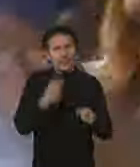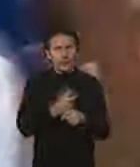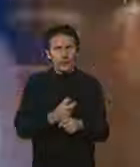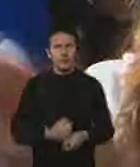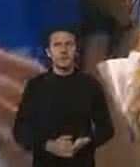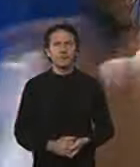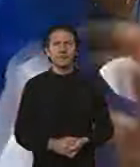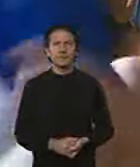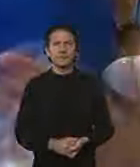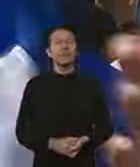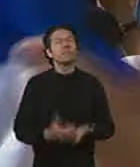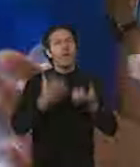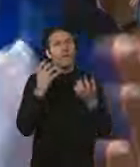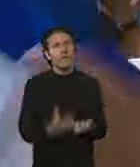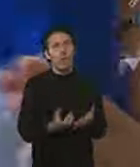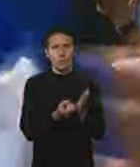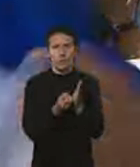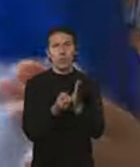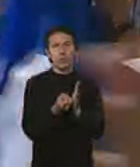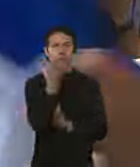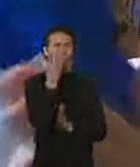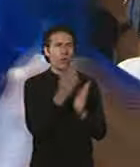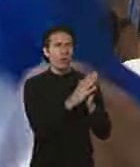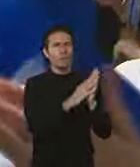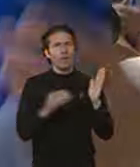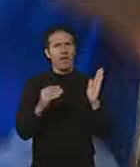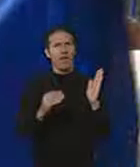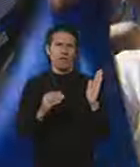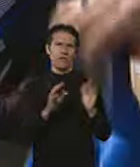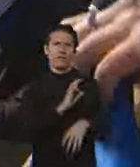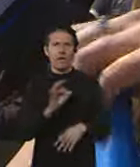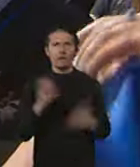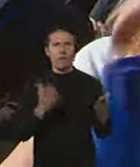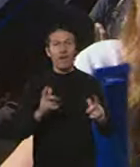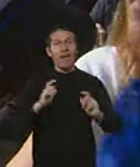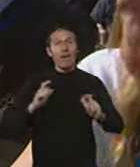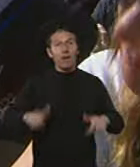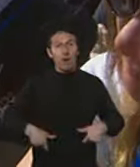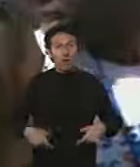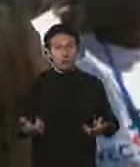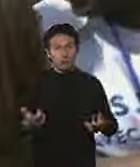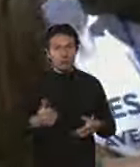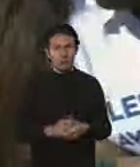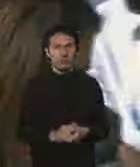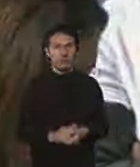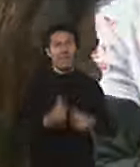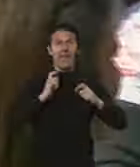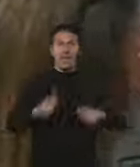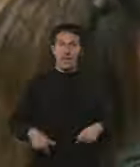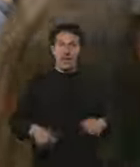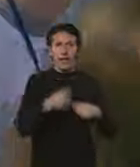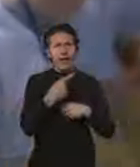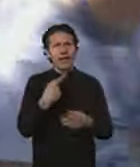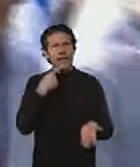déficite je veux un nouveau modèle français où l'école l'école sera une école